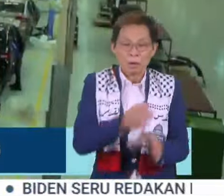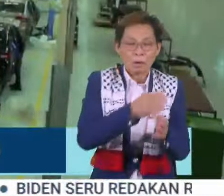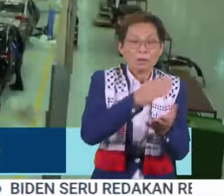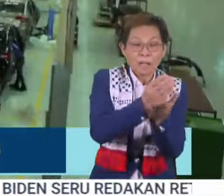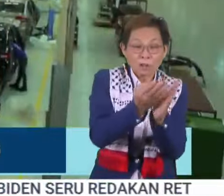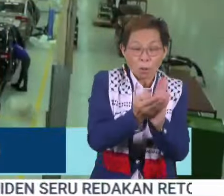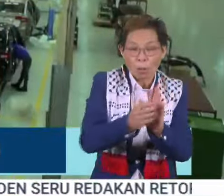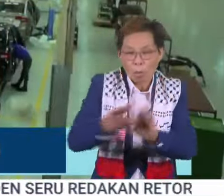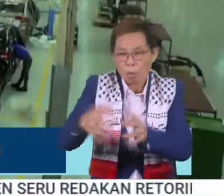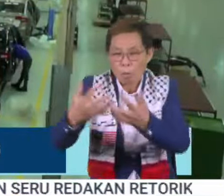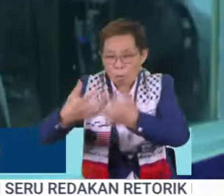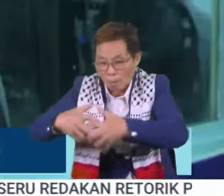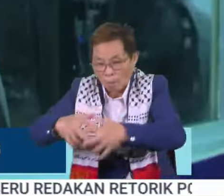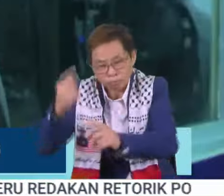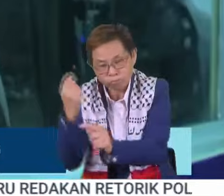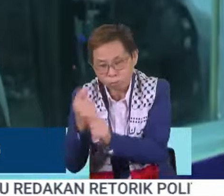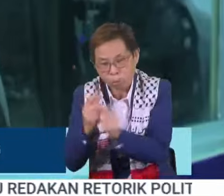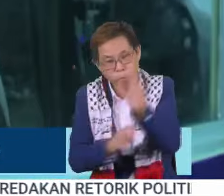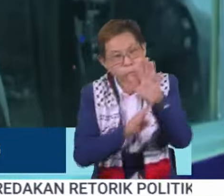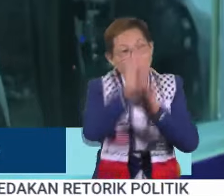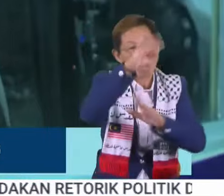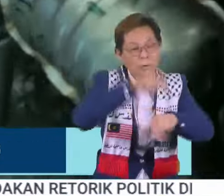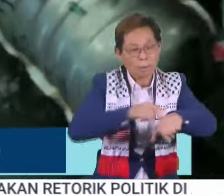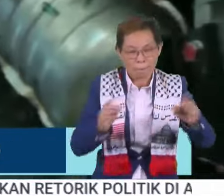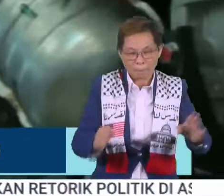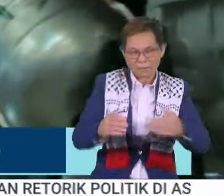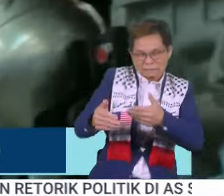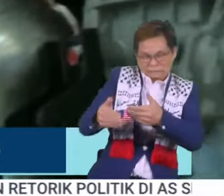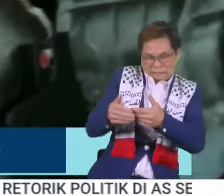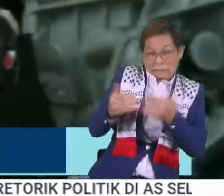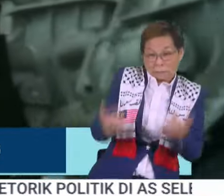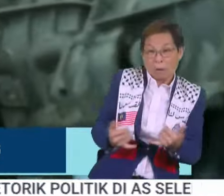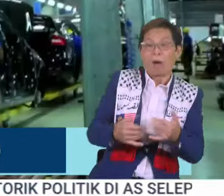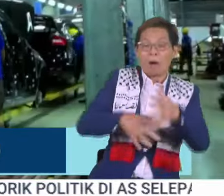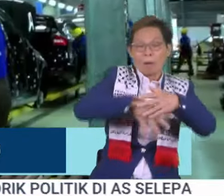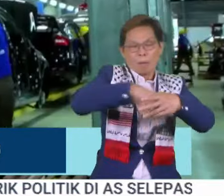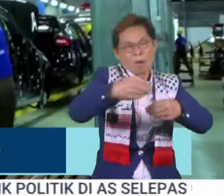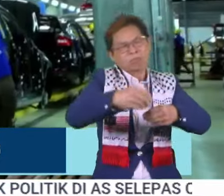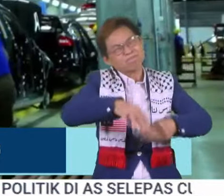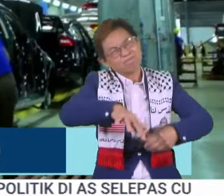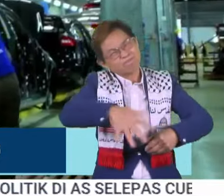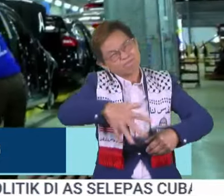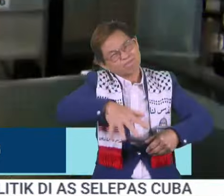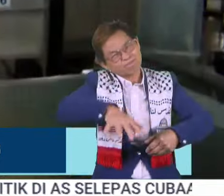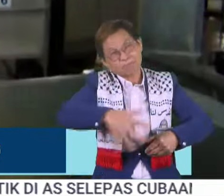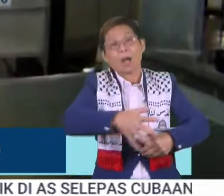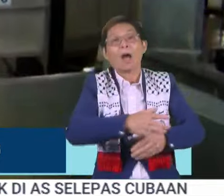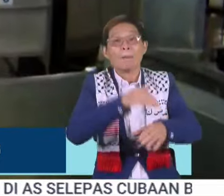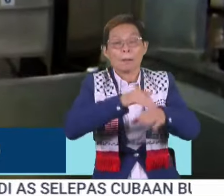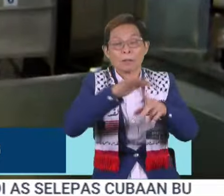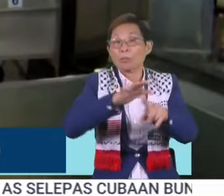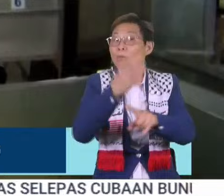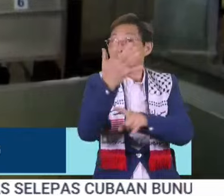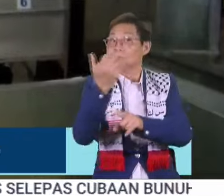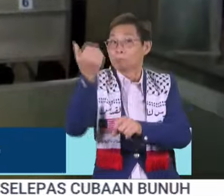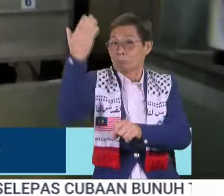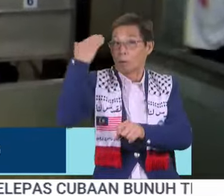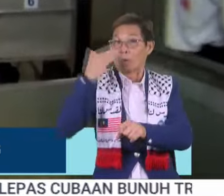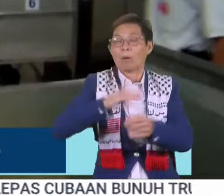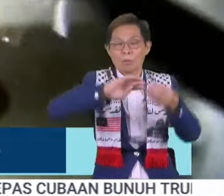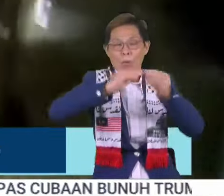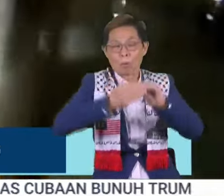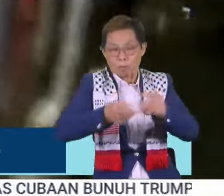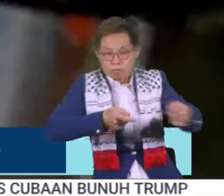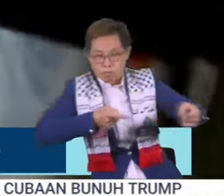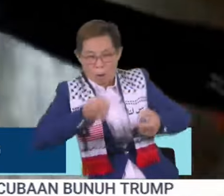Sektor pembuatan dijangka kekalkan pertumbuhan dalam tempoh terdekat meskipun pengeluarannya agak sederhana pada Mei lepas. Selain